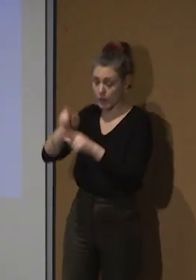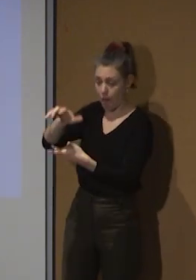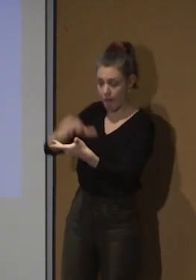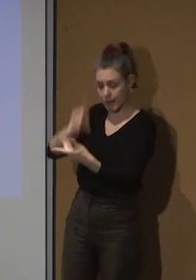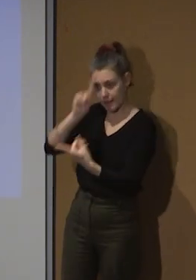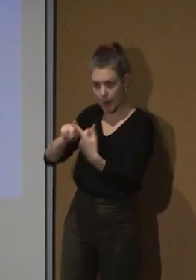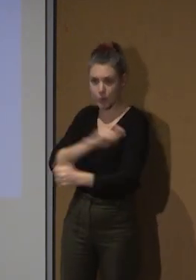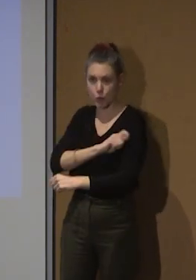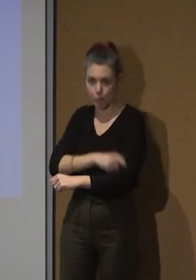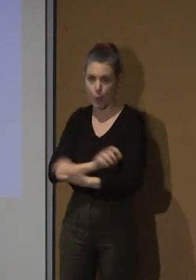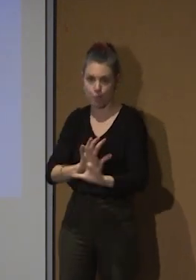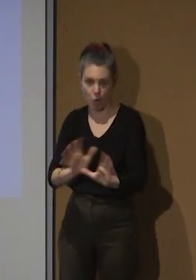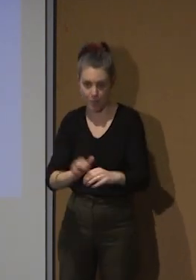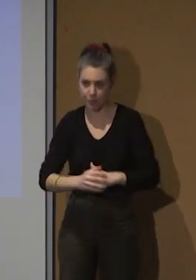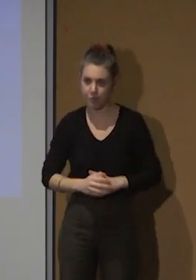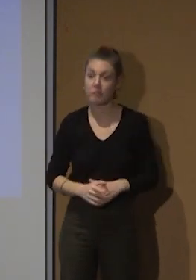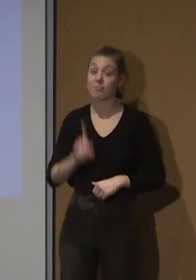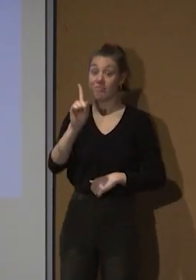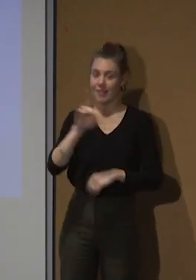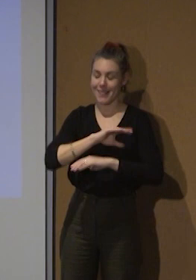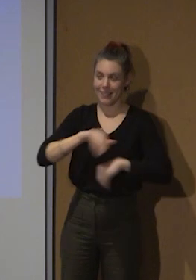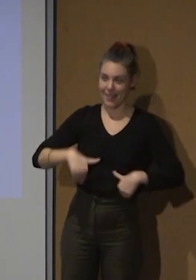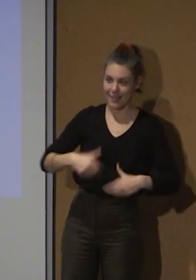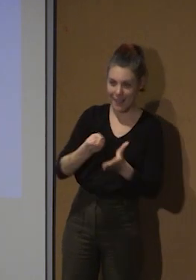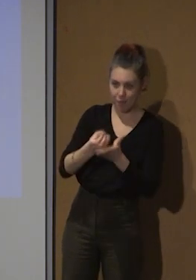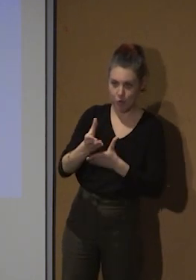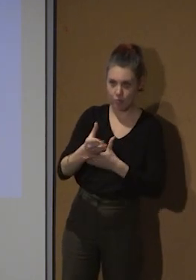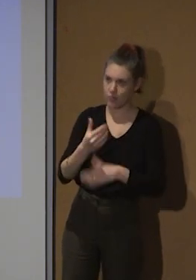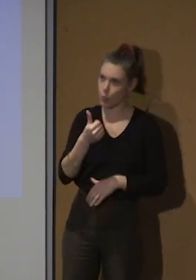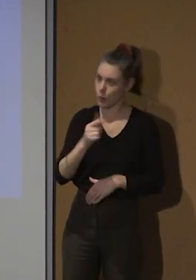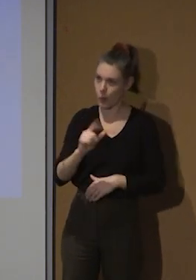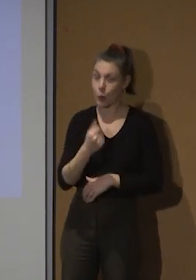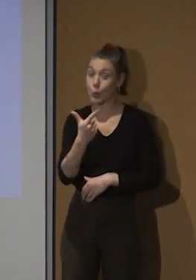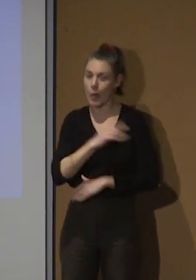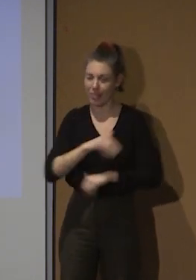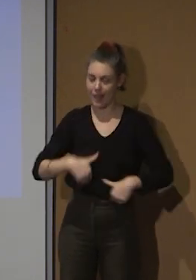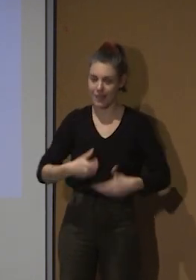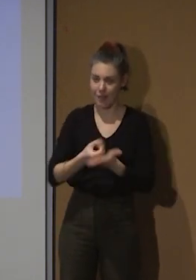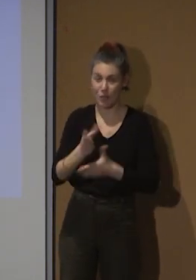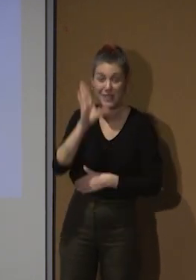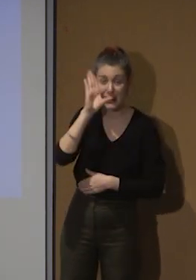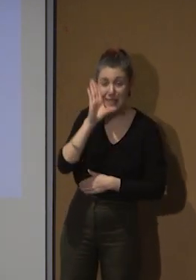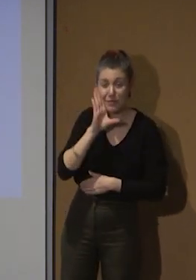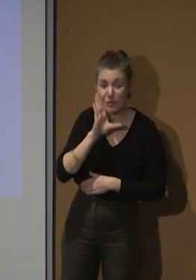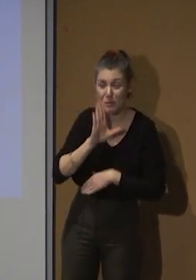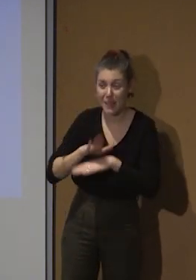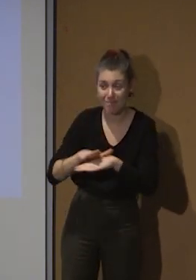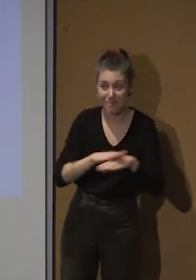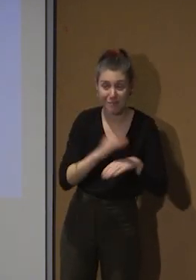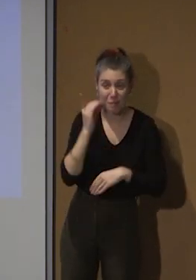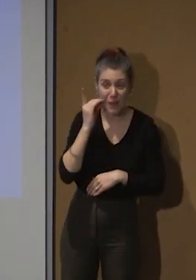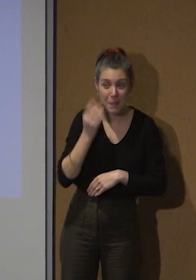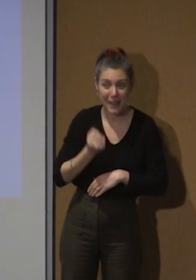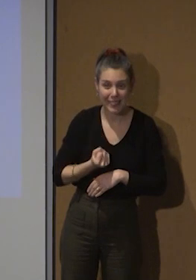Alors, je signale aussi, deux dernières choses. Il vaut mieux éteindre ou mettre vos téléphones portables en silencieux,